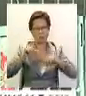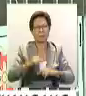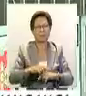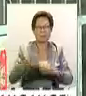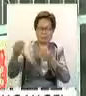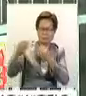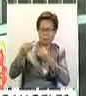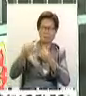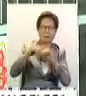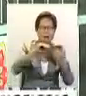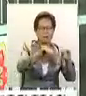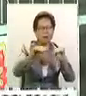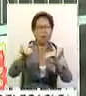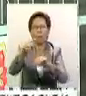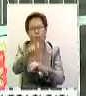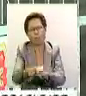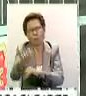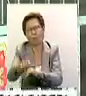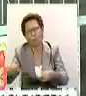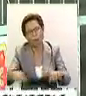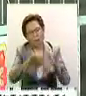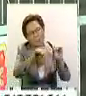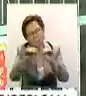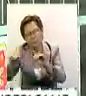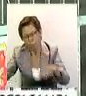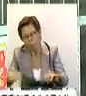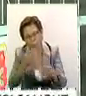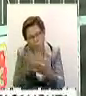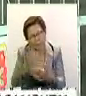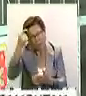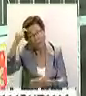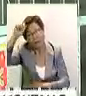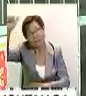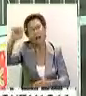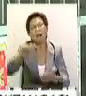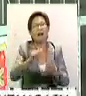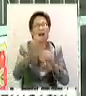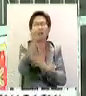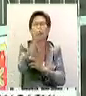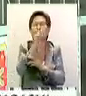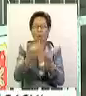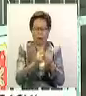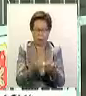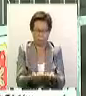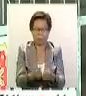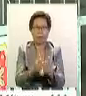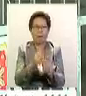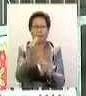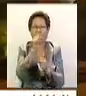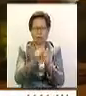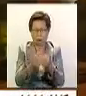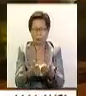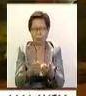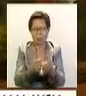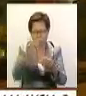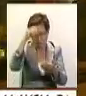mengajak orang. Bukannya susah mengajak orang, ajak orang buat kepada kebaikan, ajak orang pada ingat Allah. Lagu-lagu album baru ni pun banyak pada mengingati pada